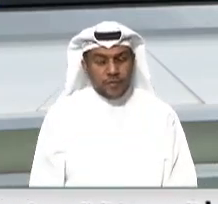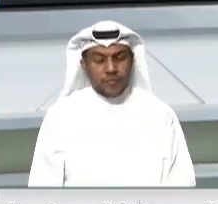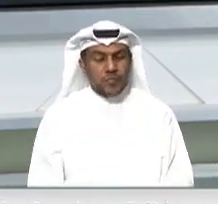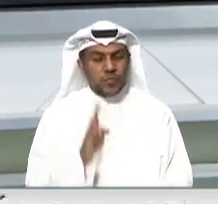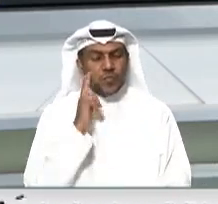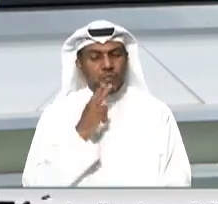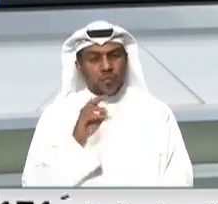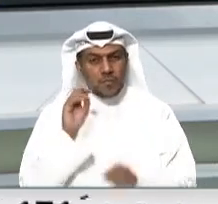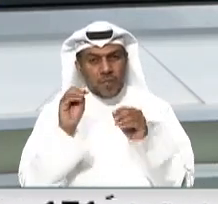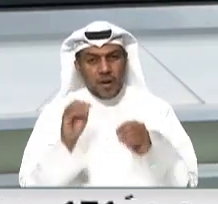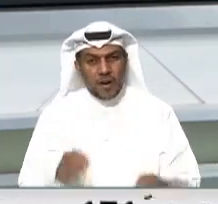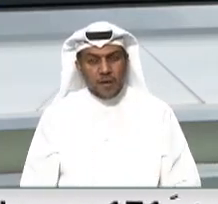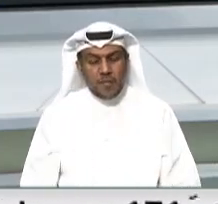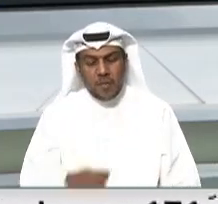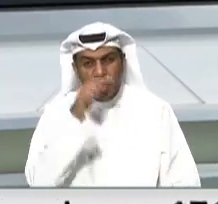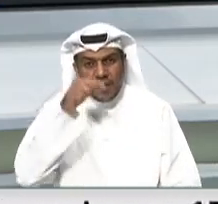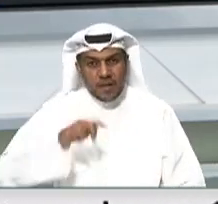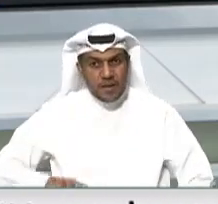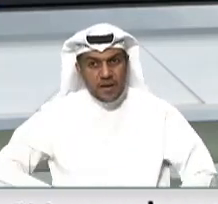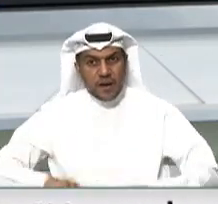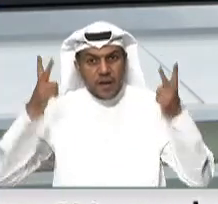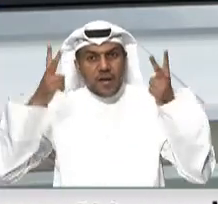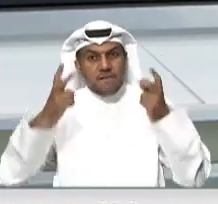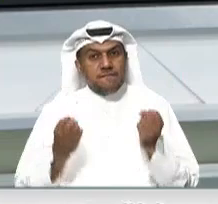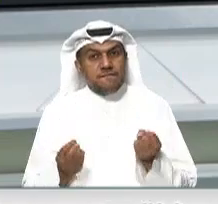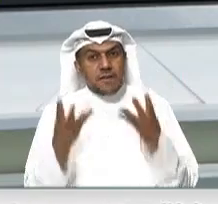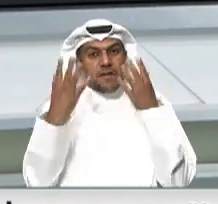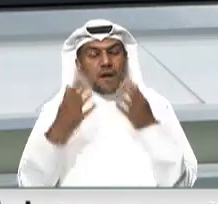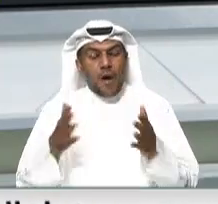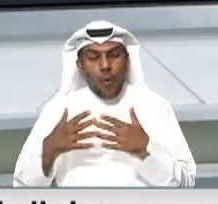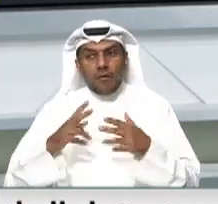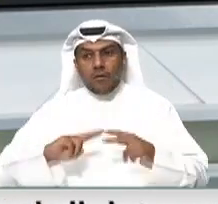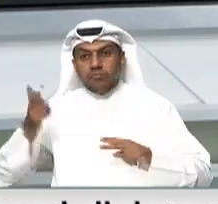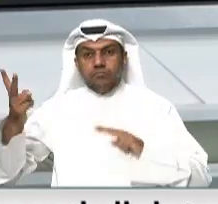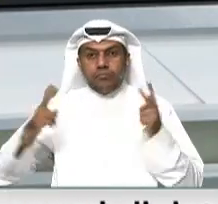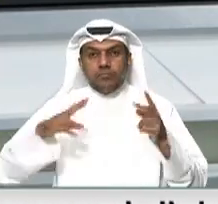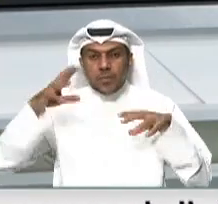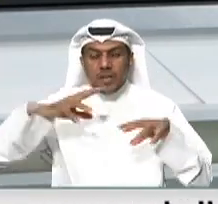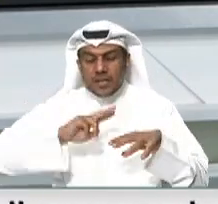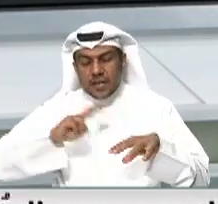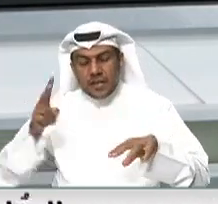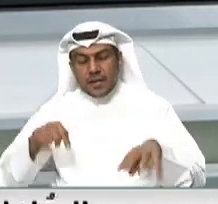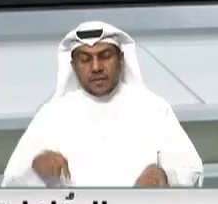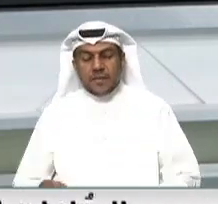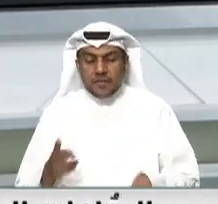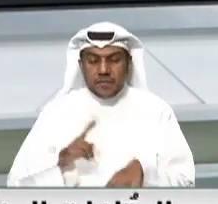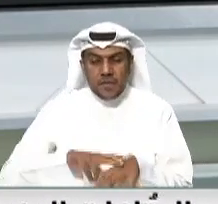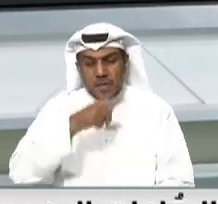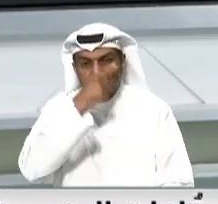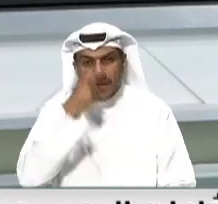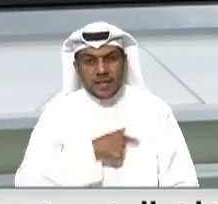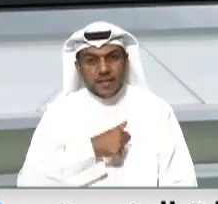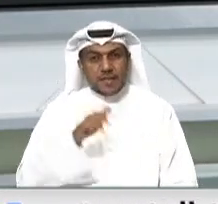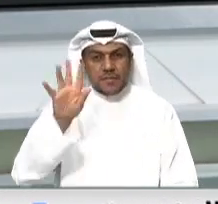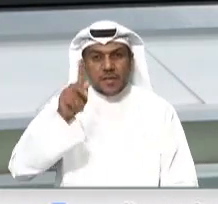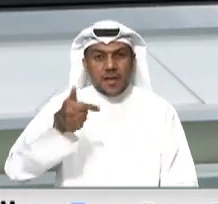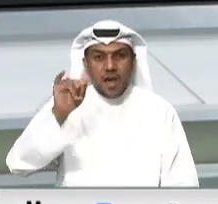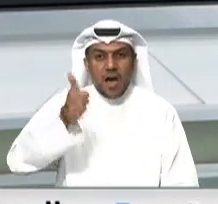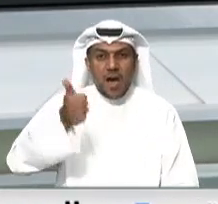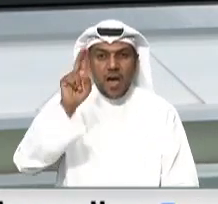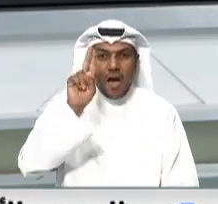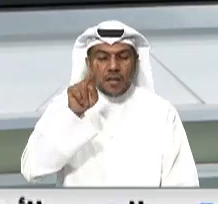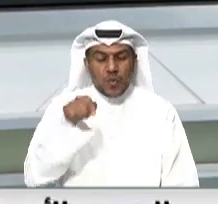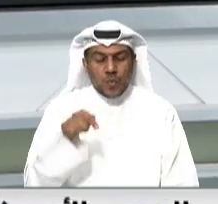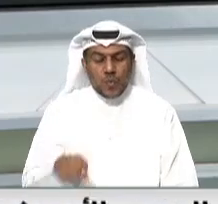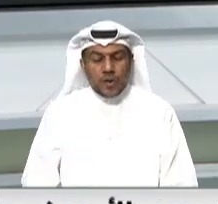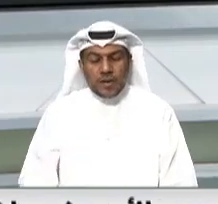المشاهدين فتره السرايات لا تزال مستمره ويانا فرص الامطار المتفرقه على بعض المناطق تتكرر بين الحين والاخر خاصه مع قلبه الهواء